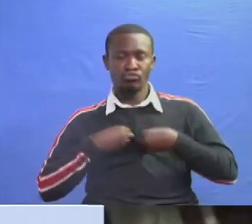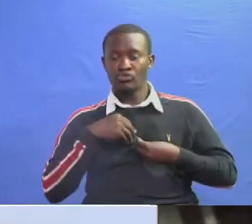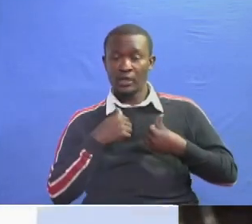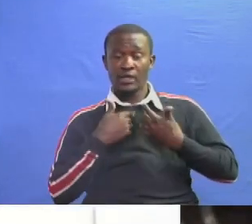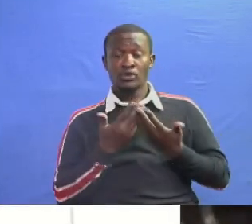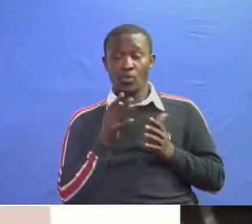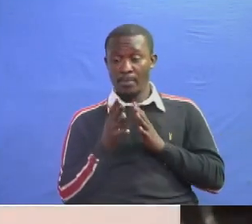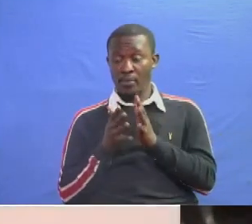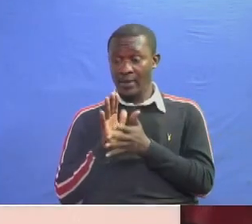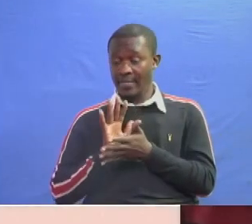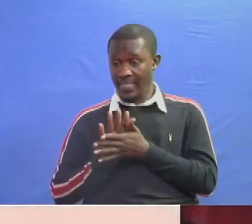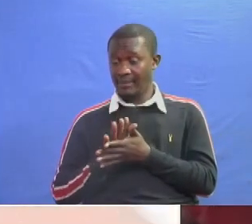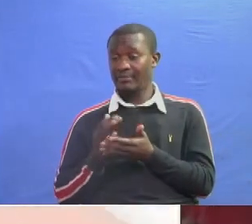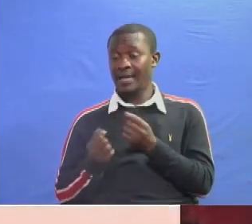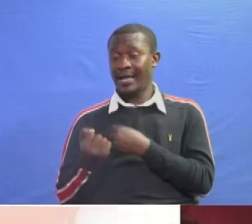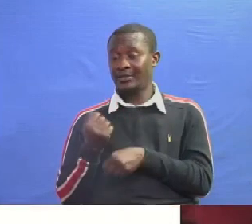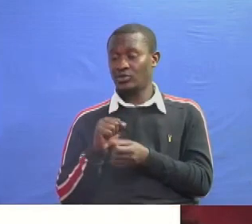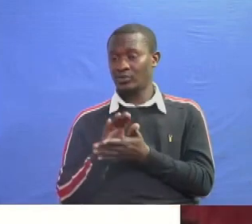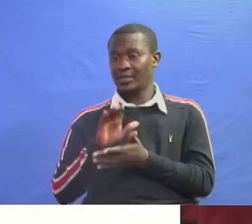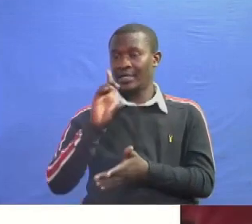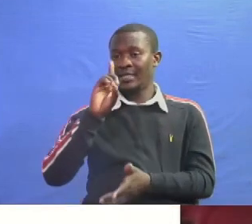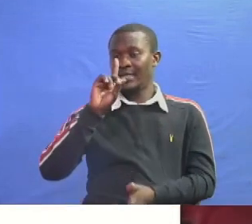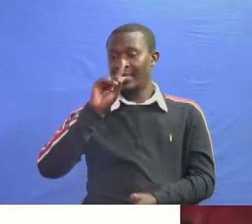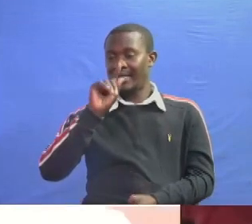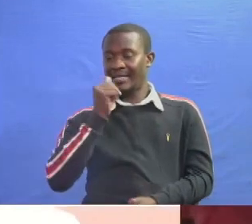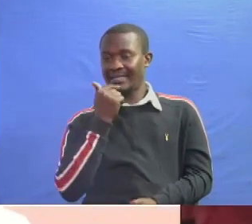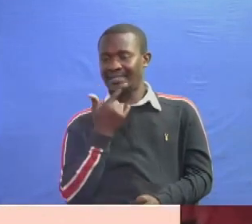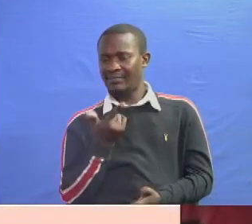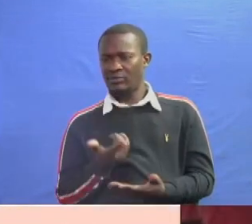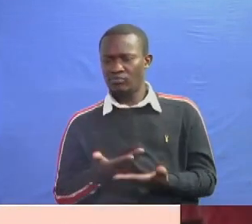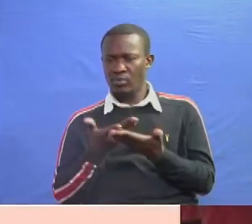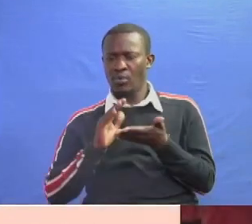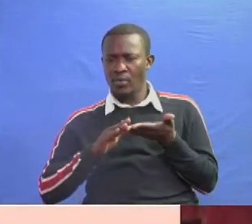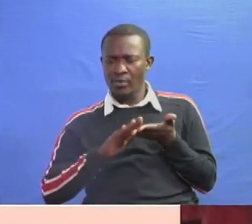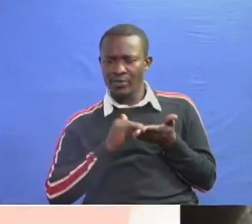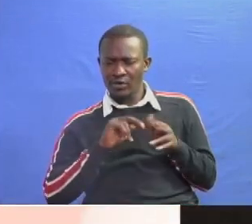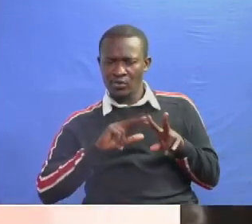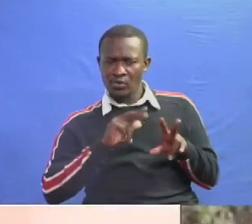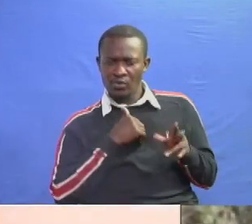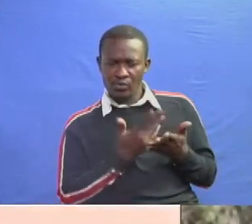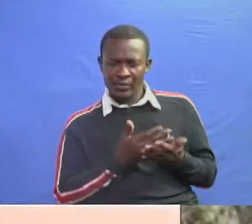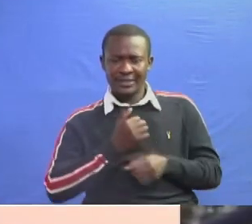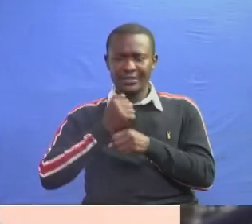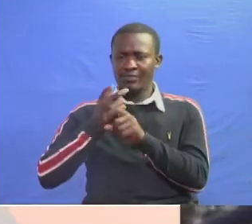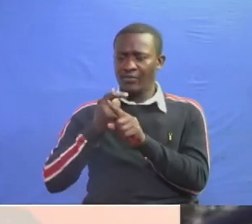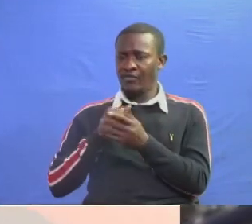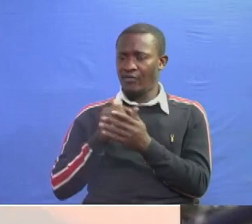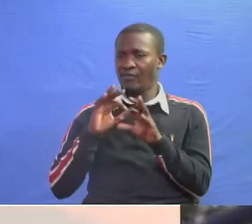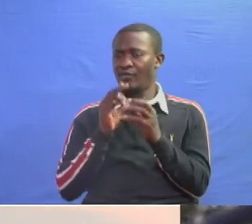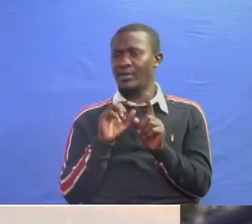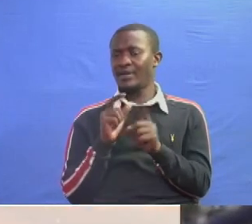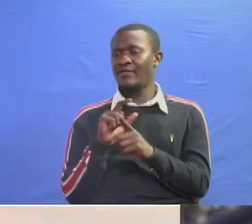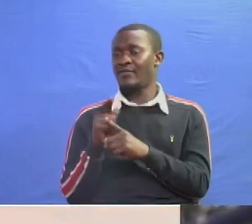tukae tupange mikakati yetu. Dika amesema hali hii imewapelekea kuwa mbioni kutafuta msaada wa fedha kutoka kwa wafadhili